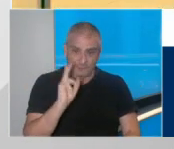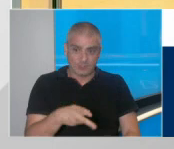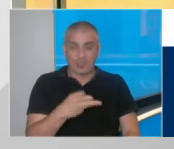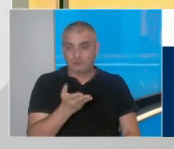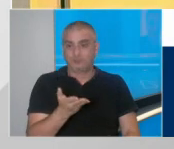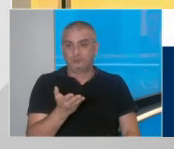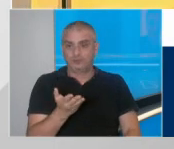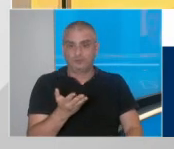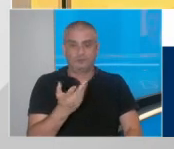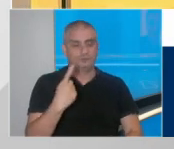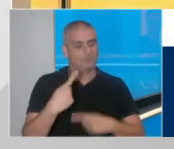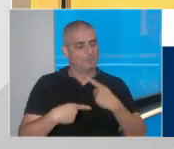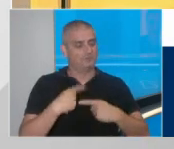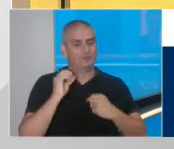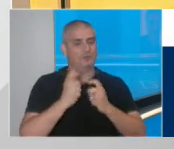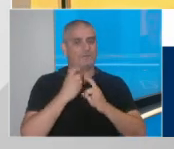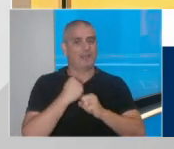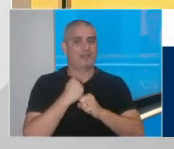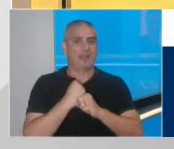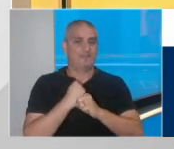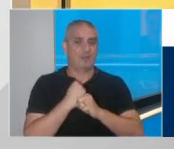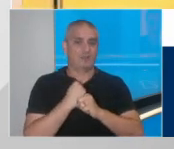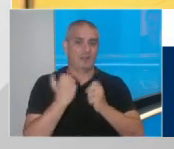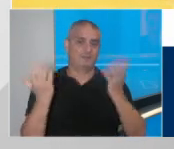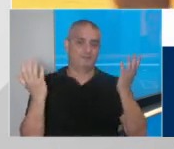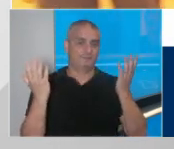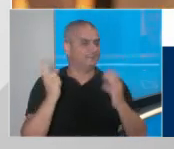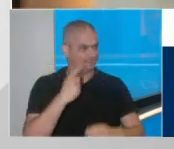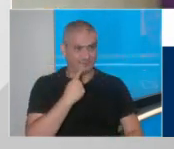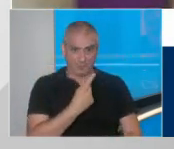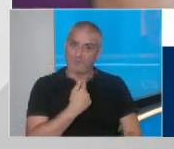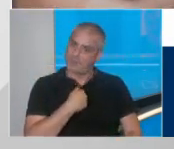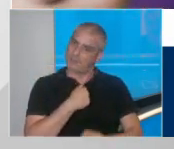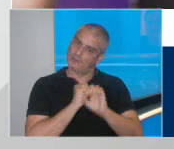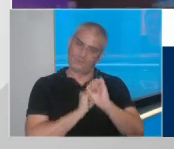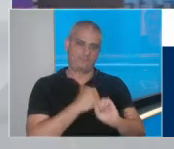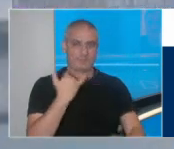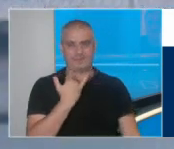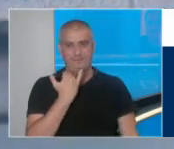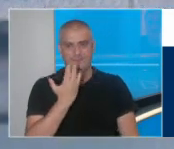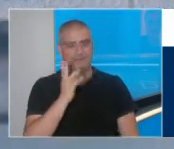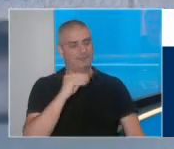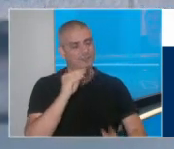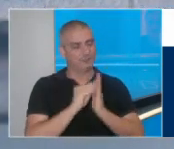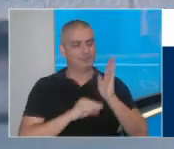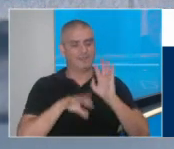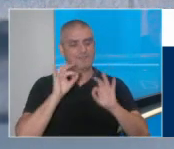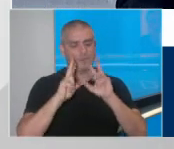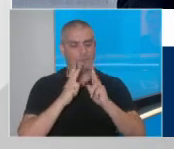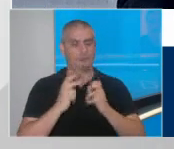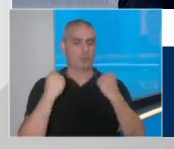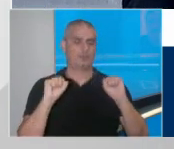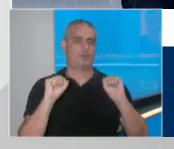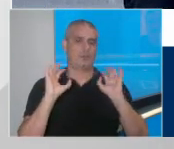איזושהי מסורת של מפלגת העבודה. וצריך לומר, אנחנו בעד תמיד שככה רשימות יבחרו בצורה